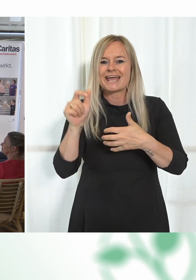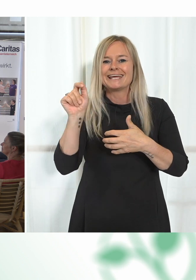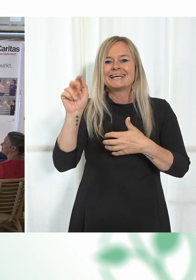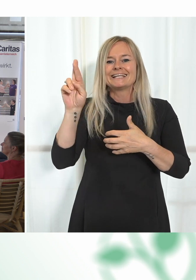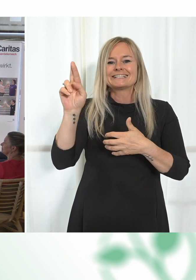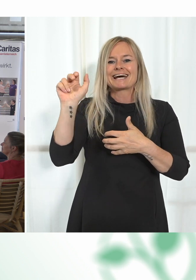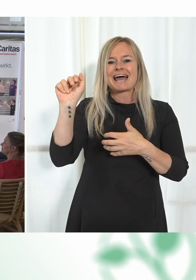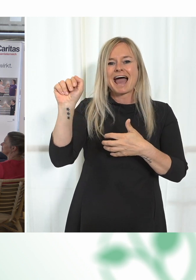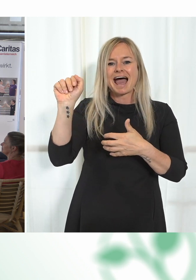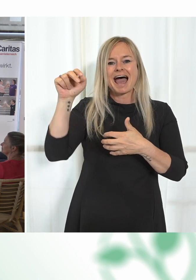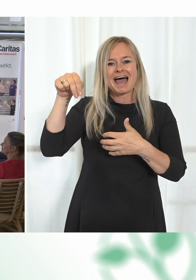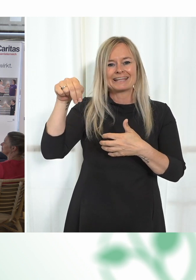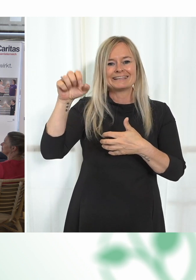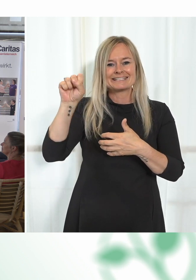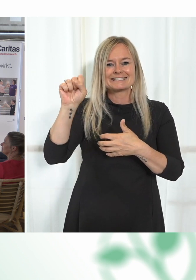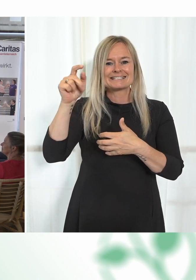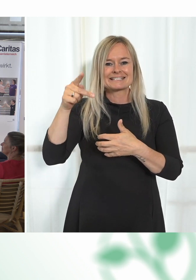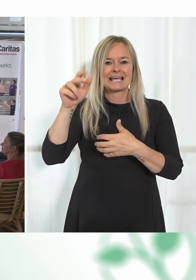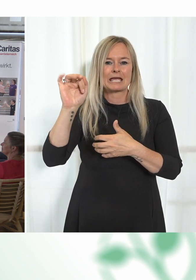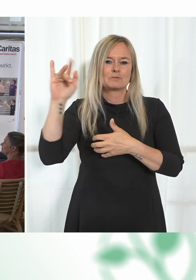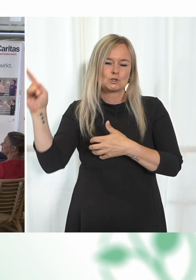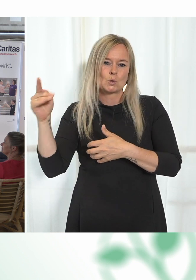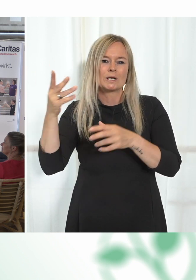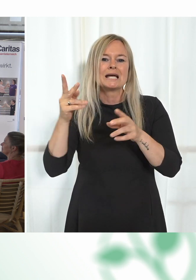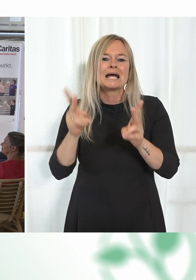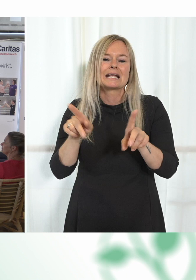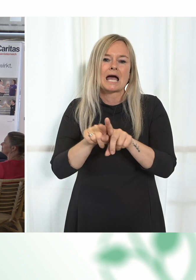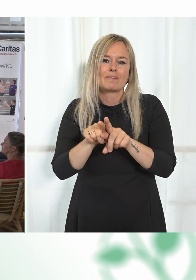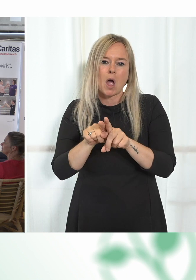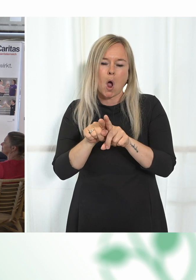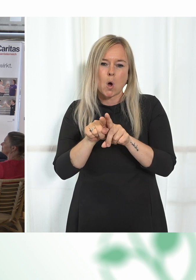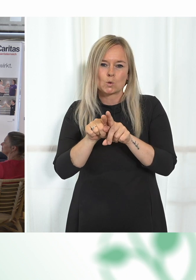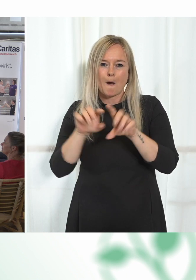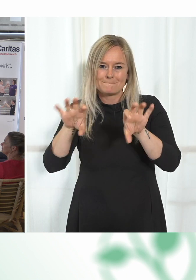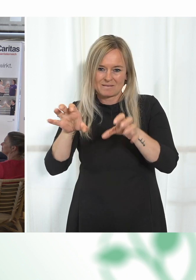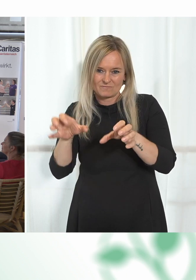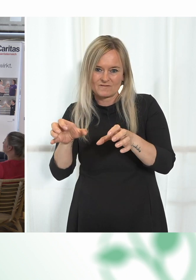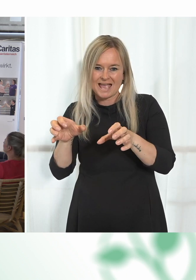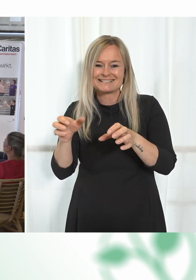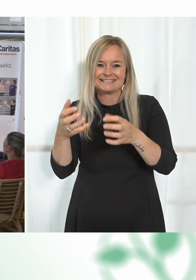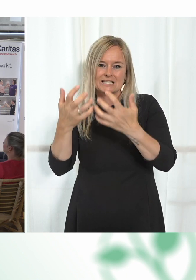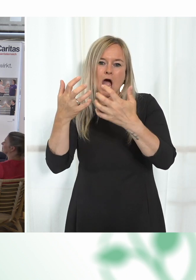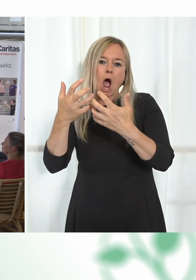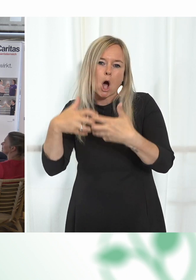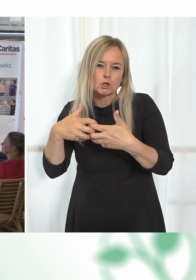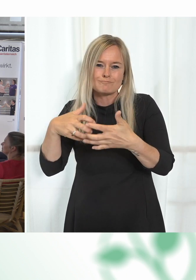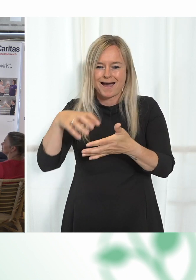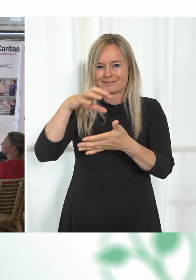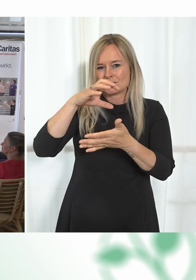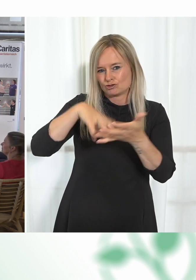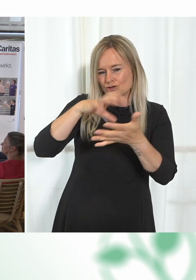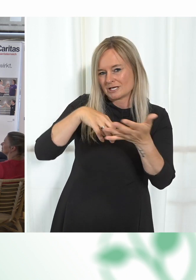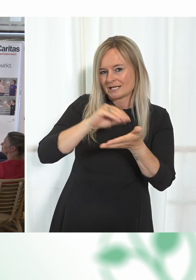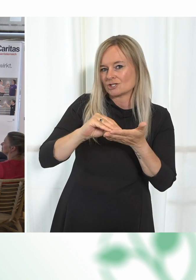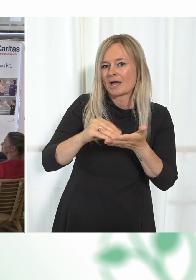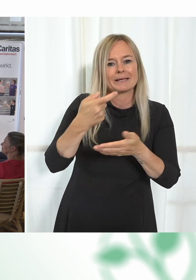gratis. Und man kann auch beim Fernsehen oder beim Radio hinstellen, oder erscheint automatisch der Text. Genau, das sind zwei Apps, die ich empfehlen kann. Es gibt auch noch viele